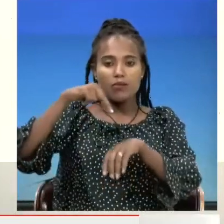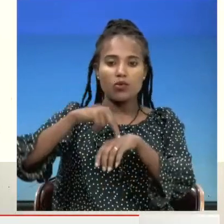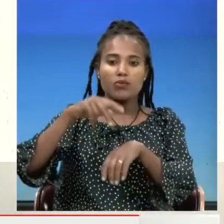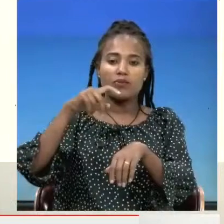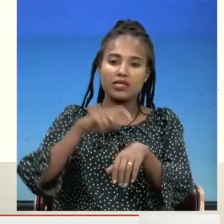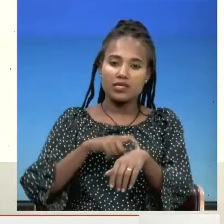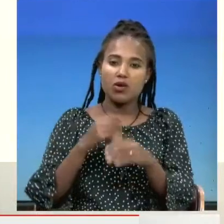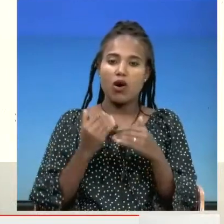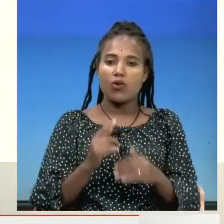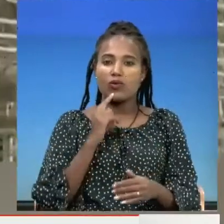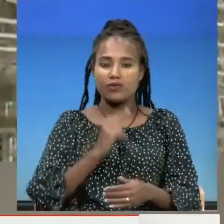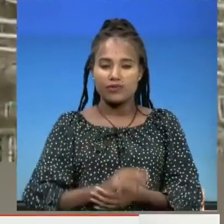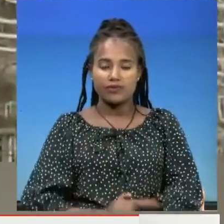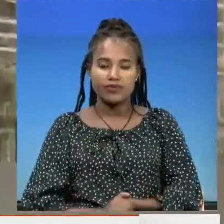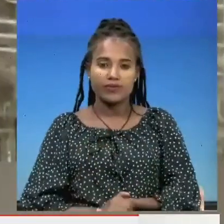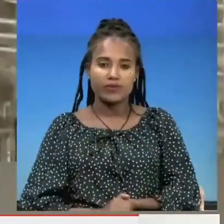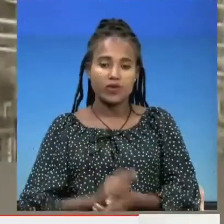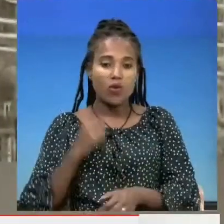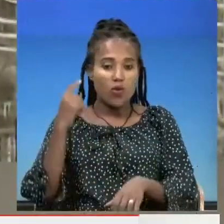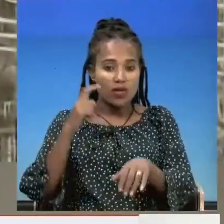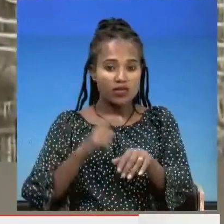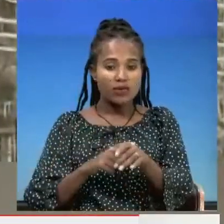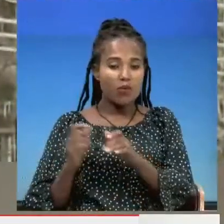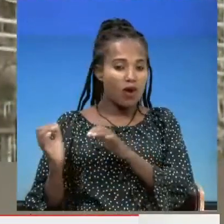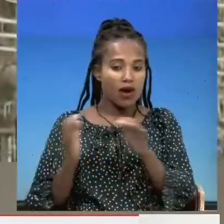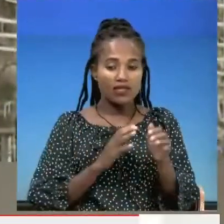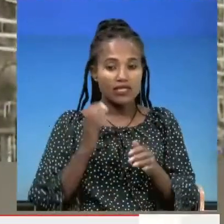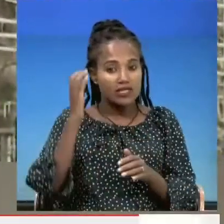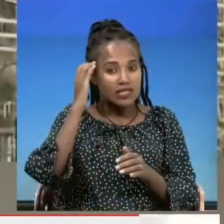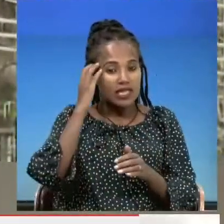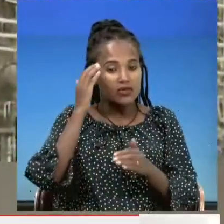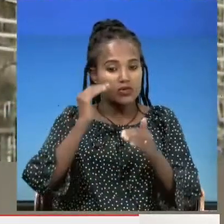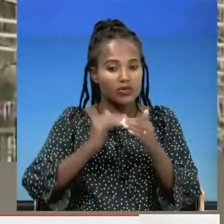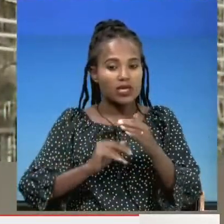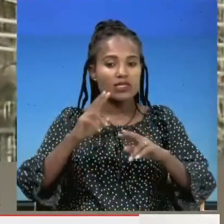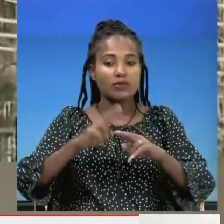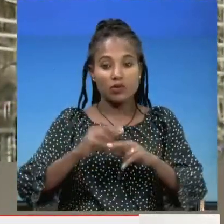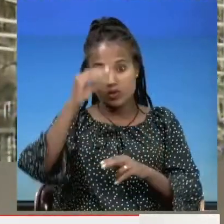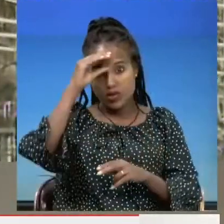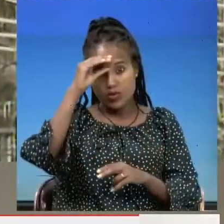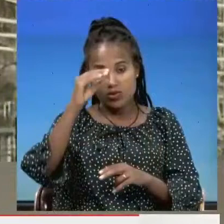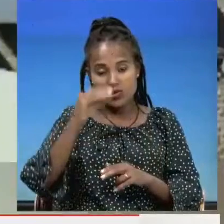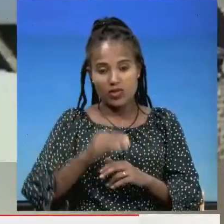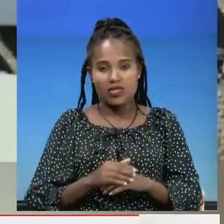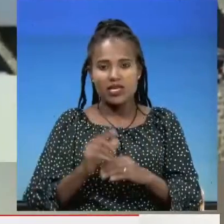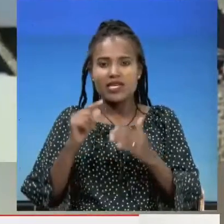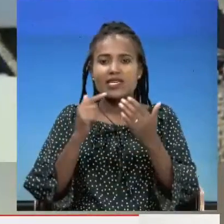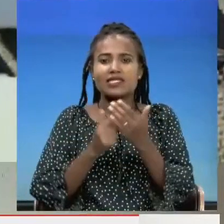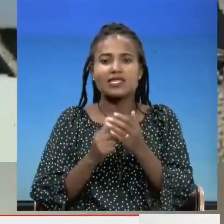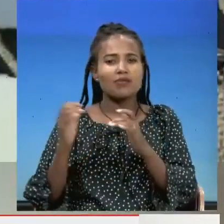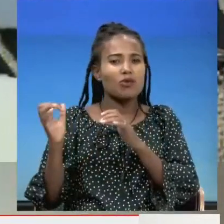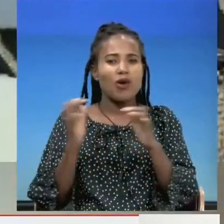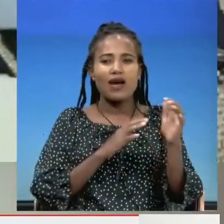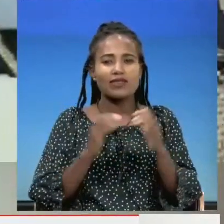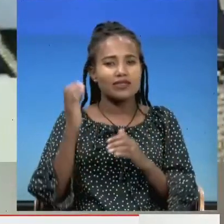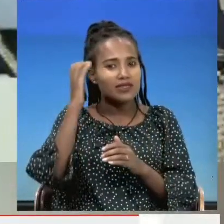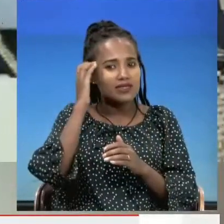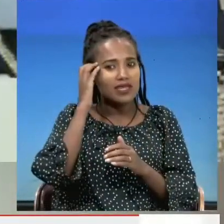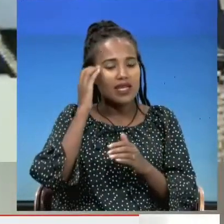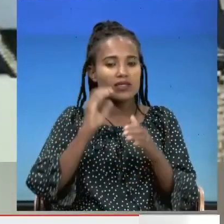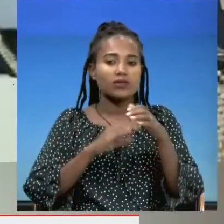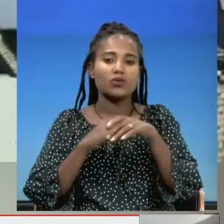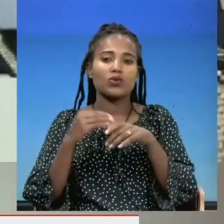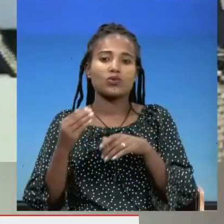ጊዜው አሁን ነው። ሁሉ ጊዜ መዋጋት ጭንቅላታቸው ውስጥ ያስቀመጡ ሰዎች ከዚህ የመዋጋት ጭንቅላት